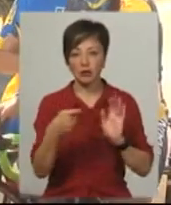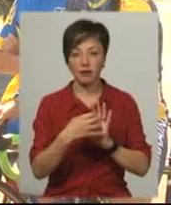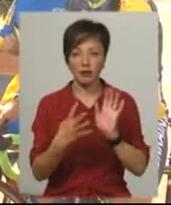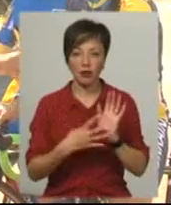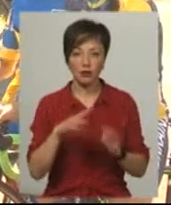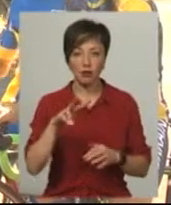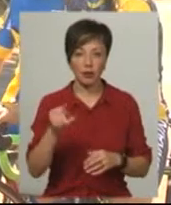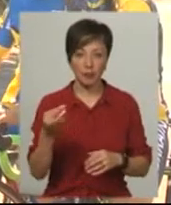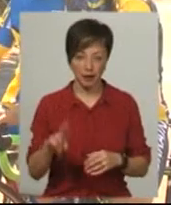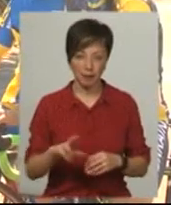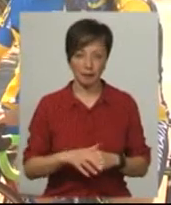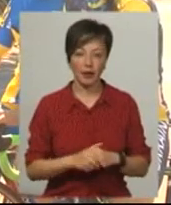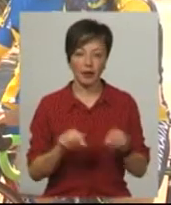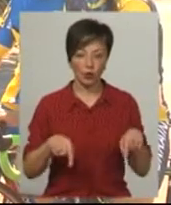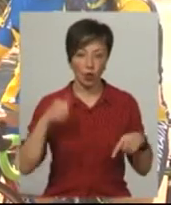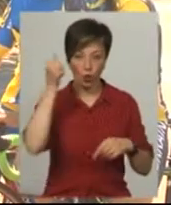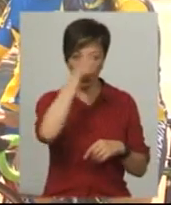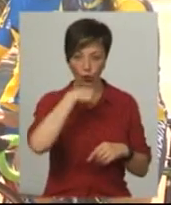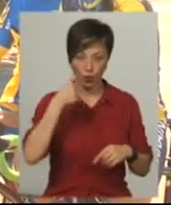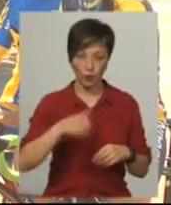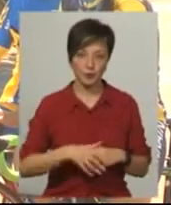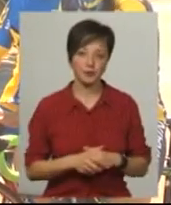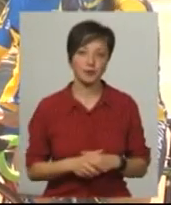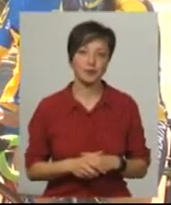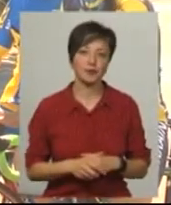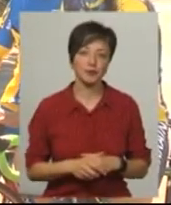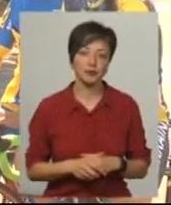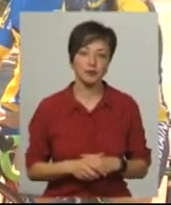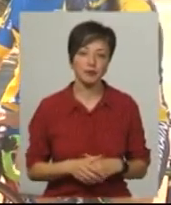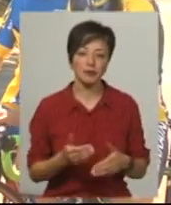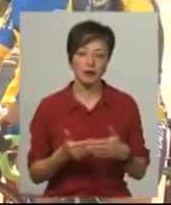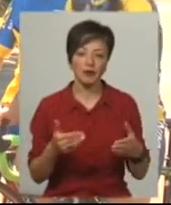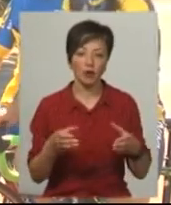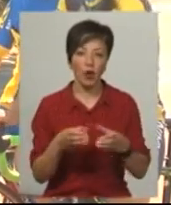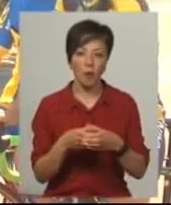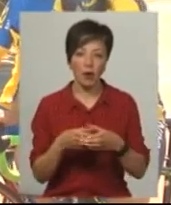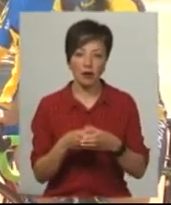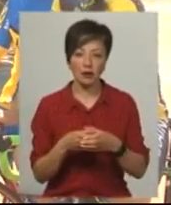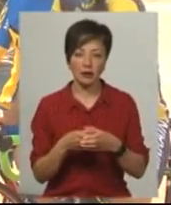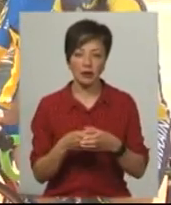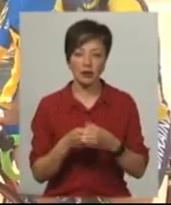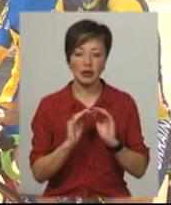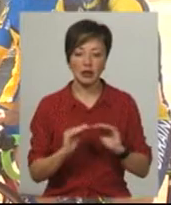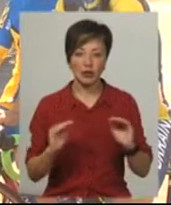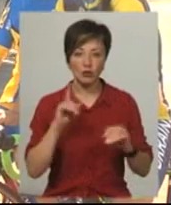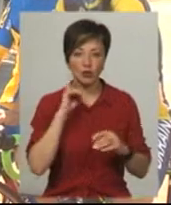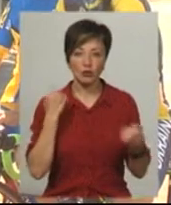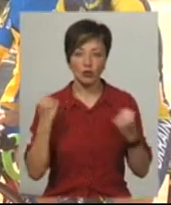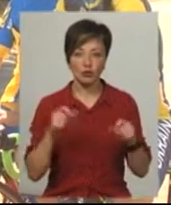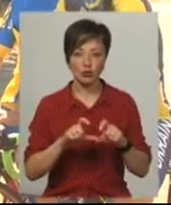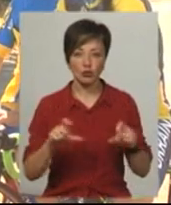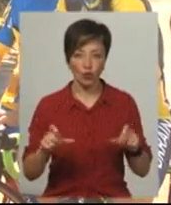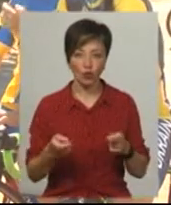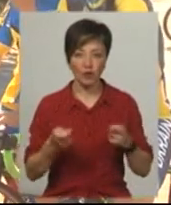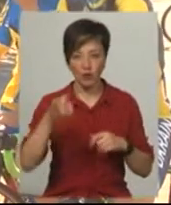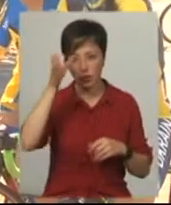17-19 липня цього року від команди дитячо-юнацької спортивної школи